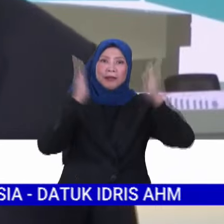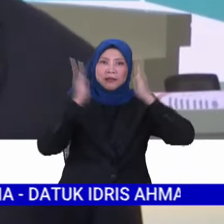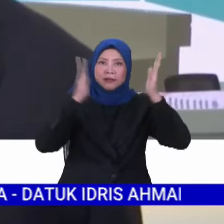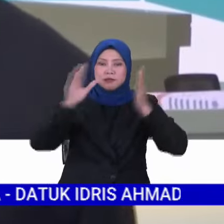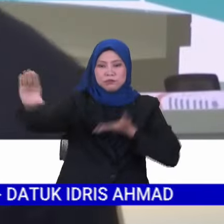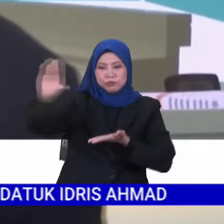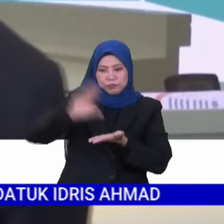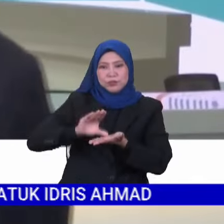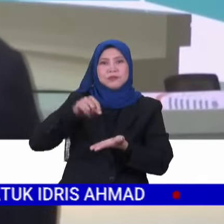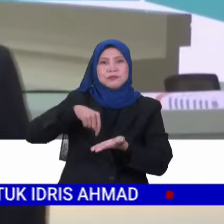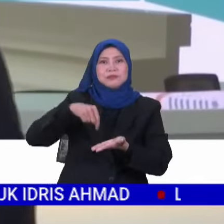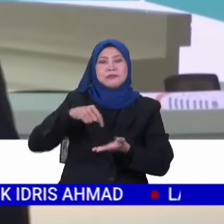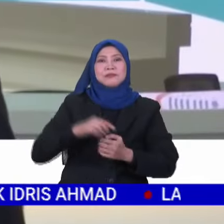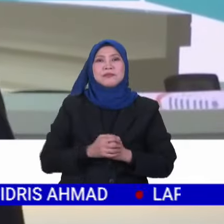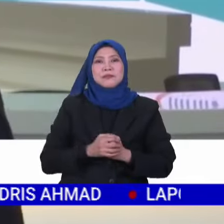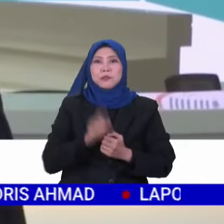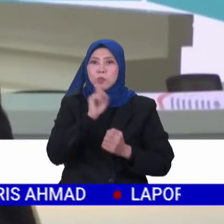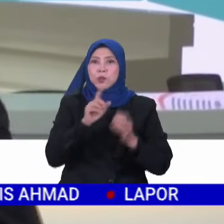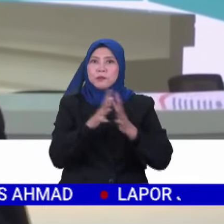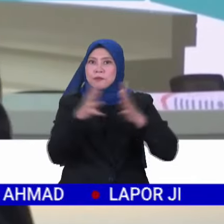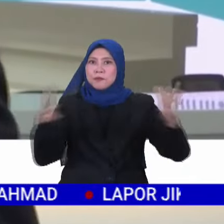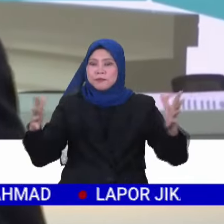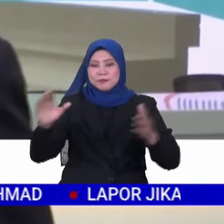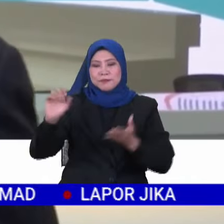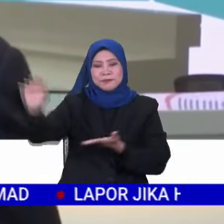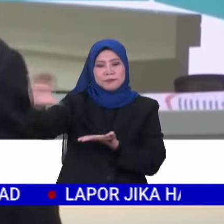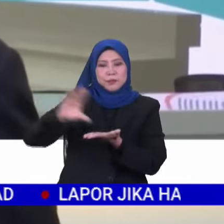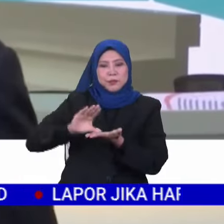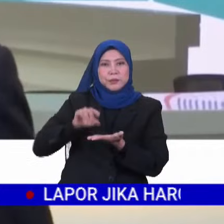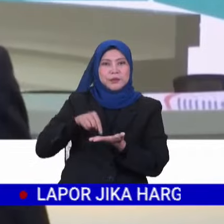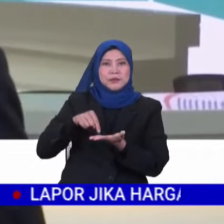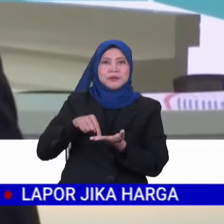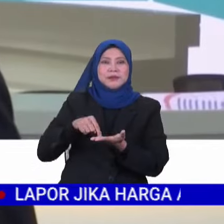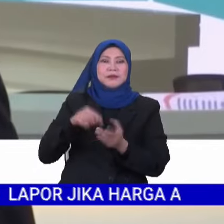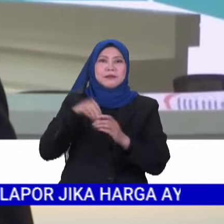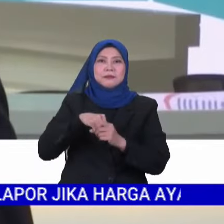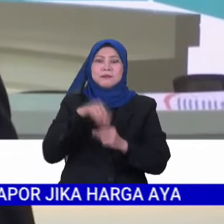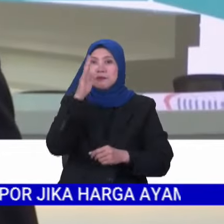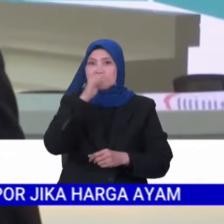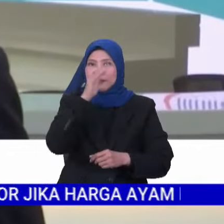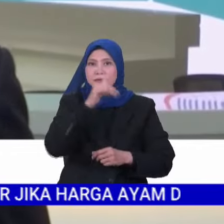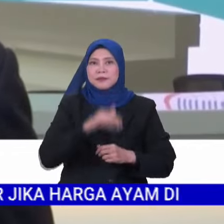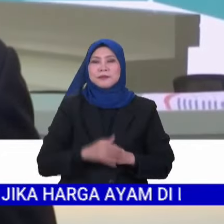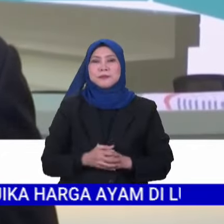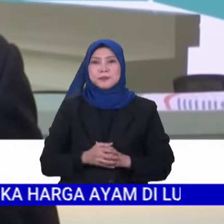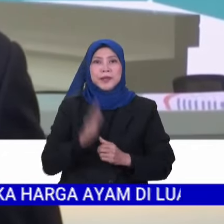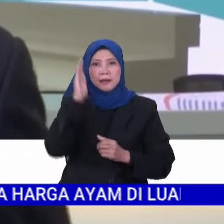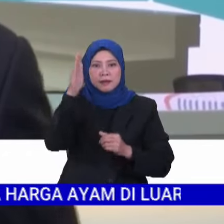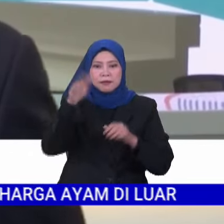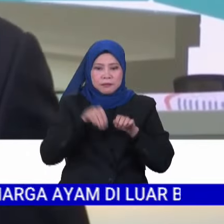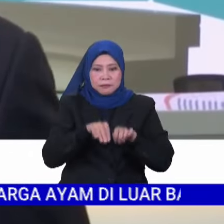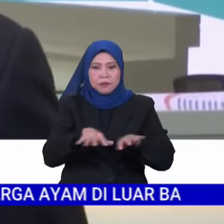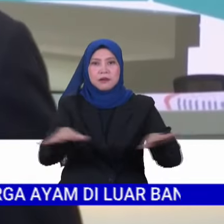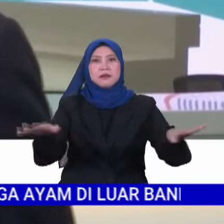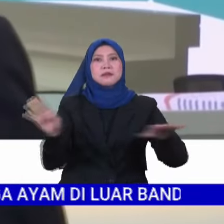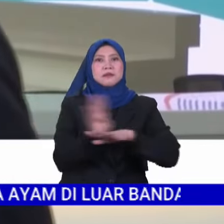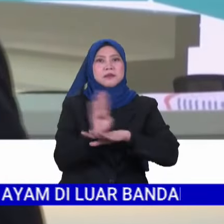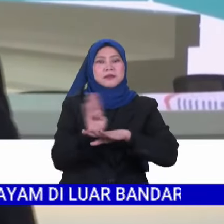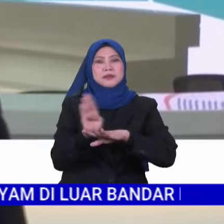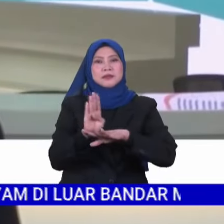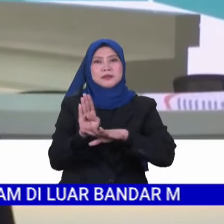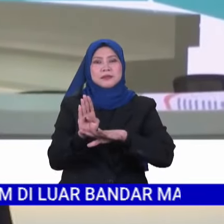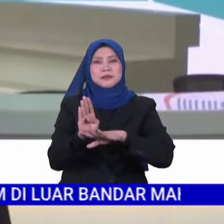deeponion siswa from the biggest weakness ke dalam akhir dari akan lembaga lagi